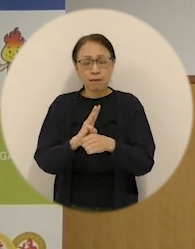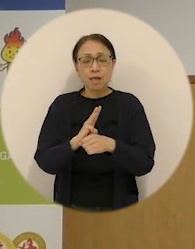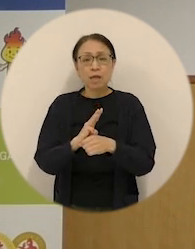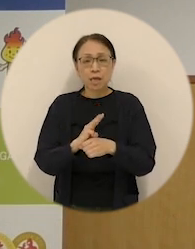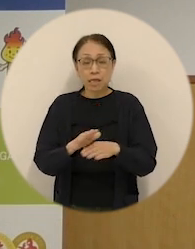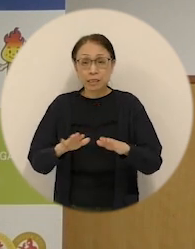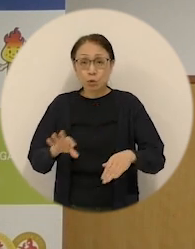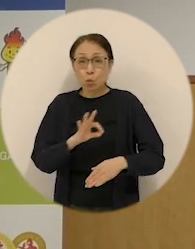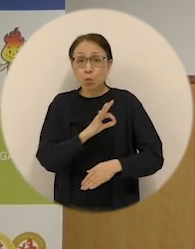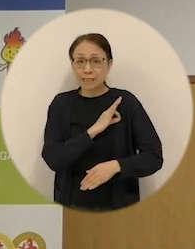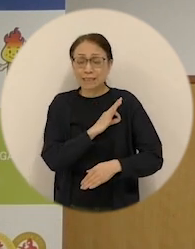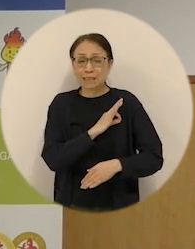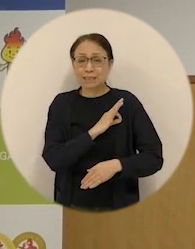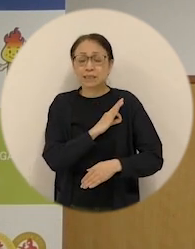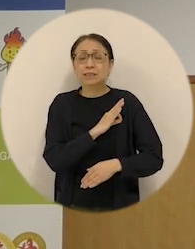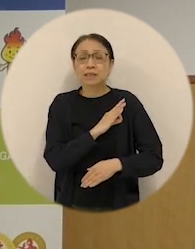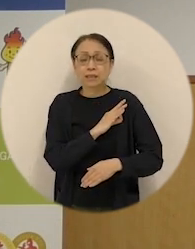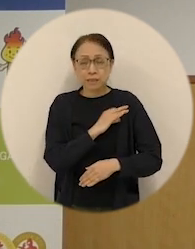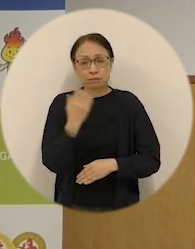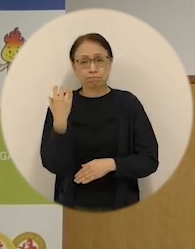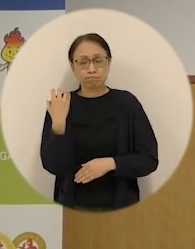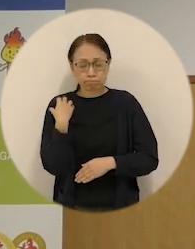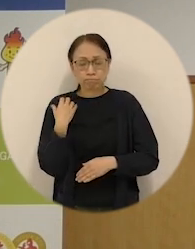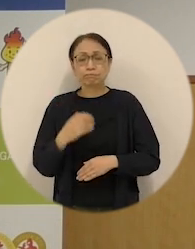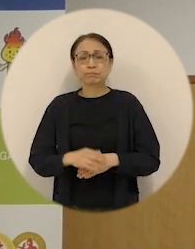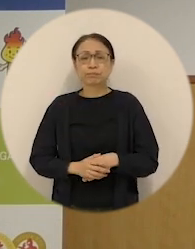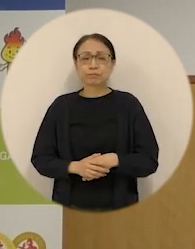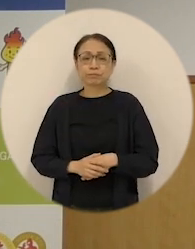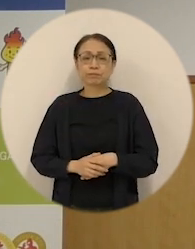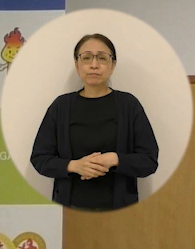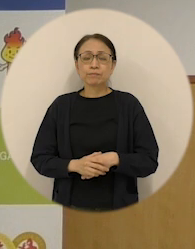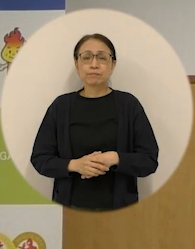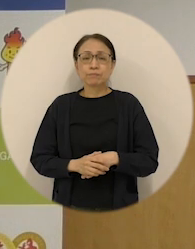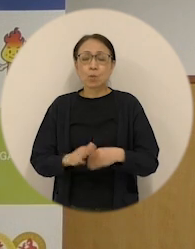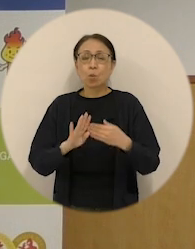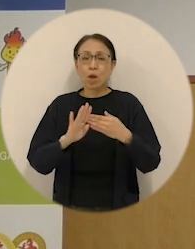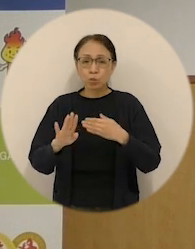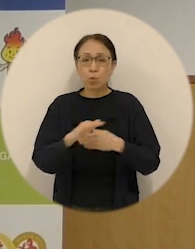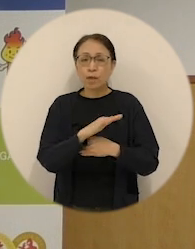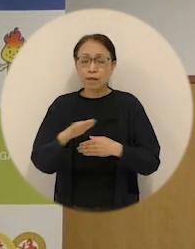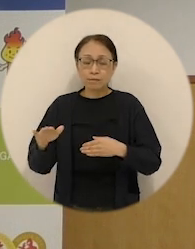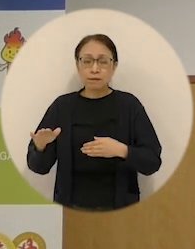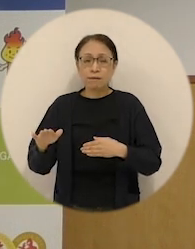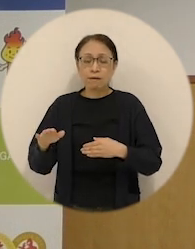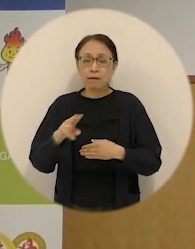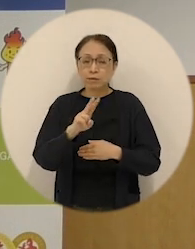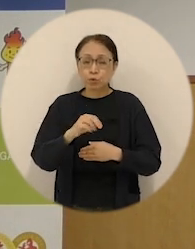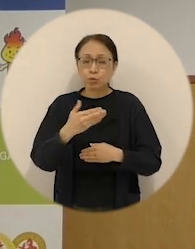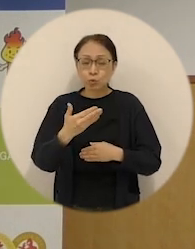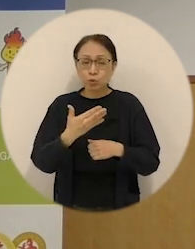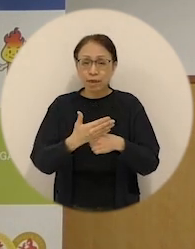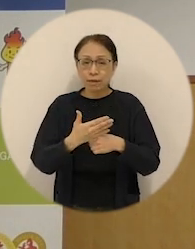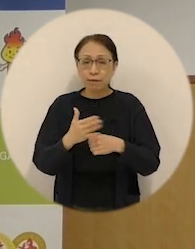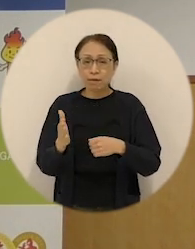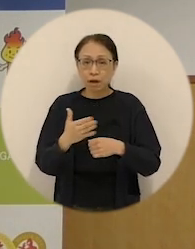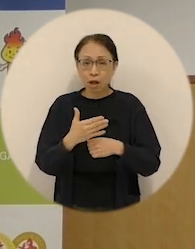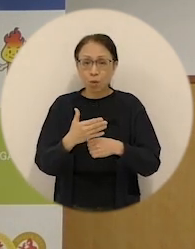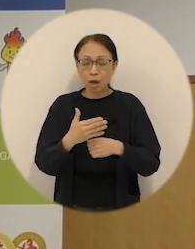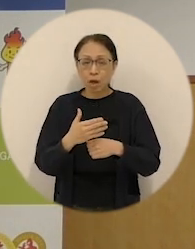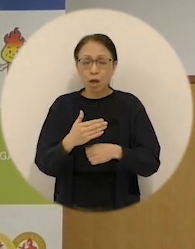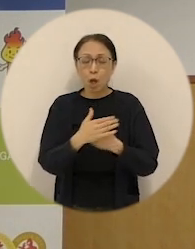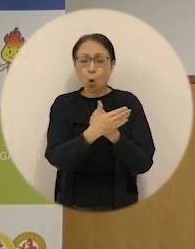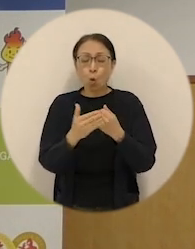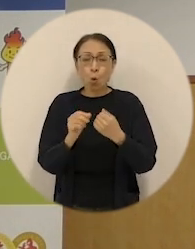お務めいただき、平成29 2009年からは保護司を務